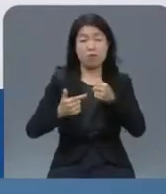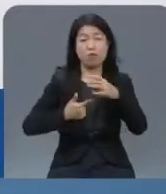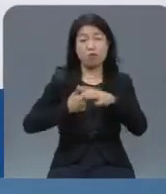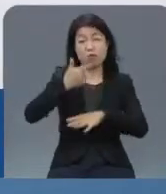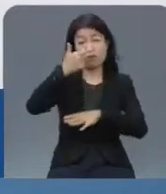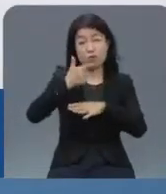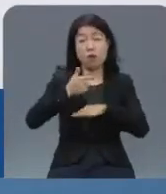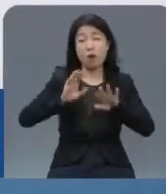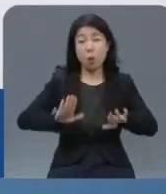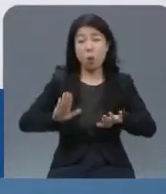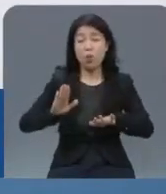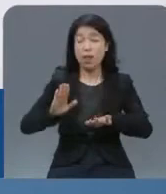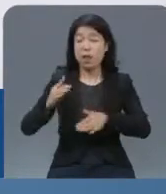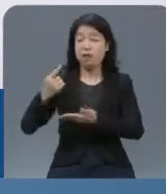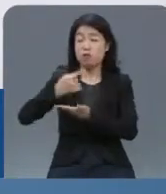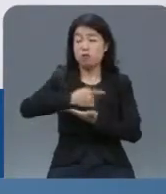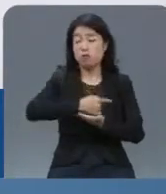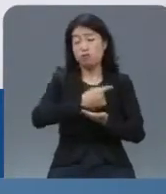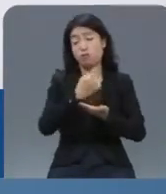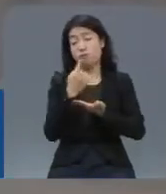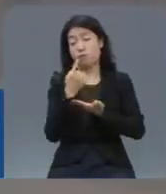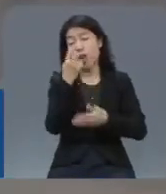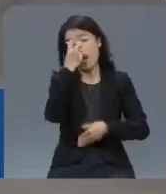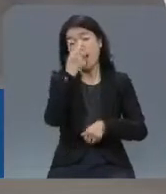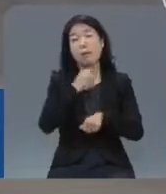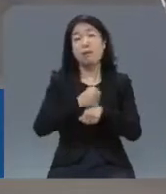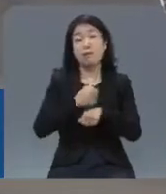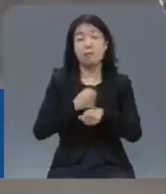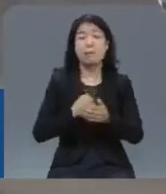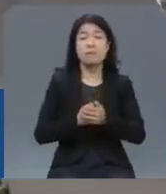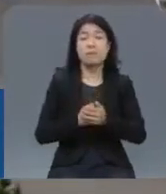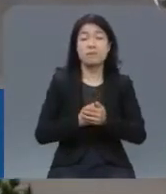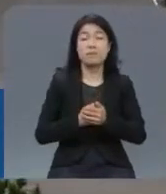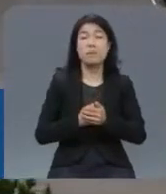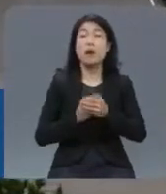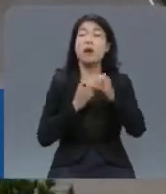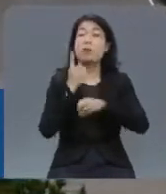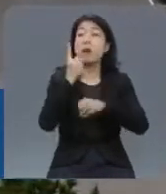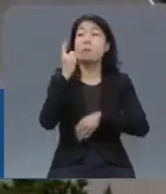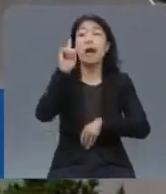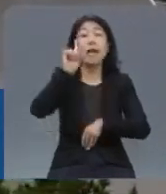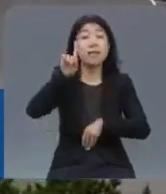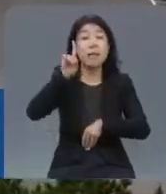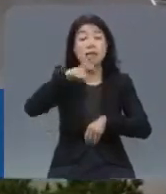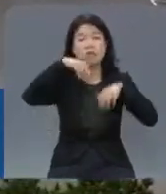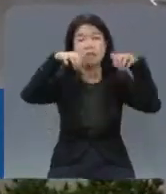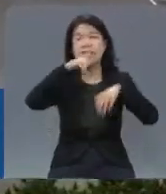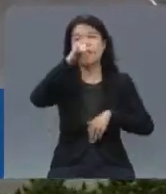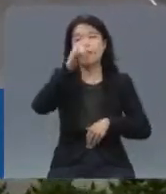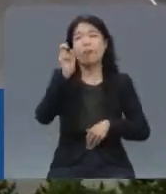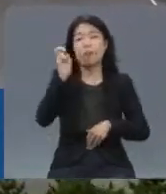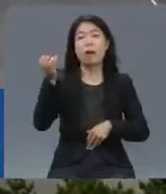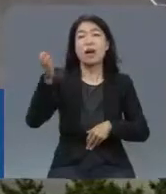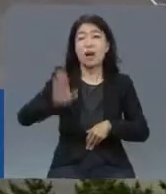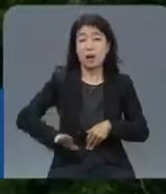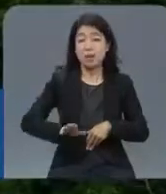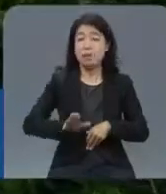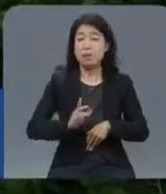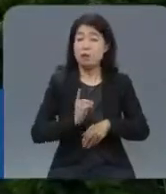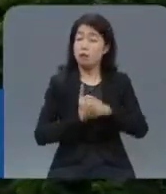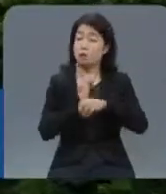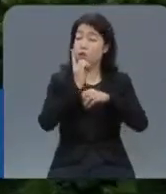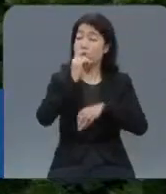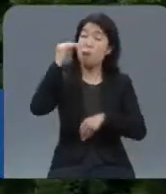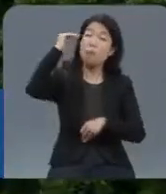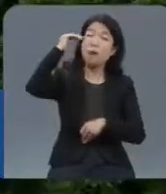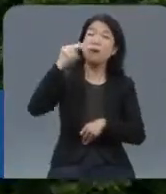발사대에 세워져 발사 점검에 들어갑니다 발사 예정일인 내일은 장마비가 예보 됐지만 발사에 지장을 줄